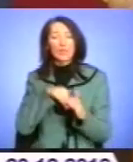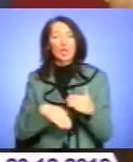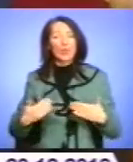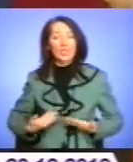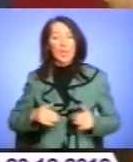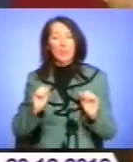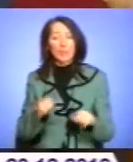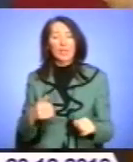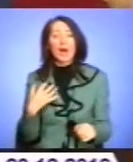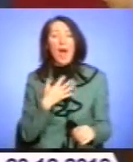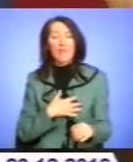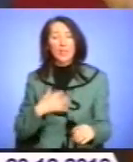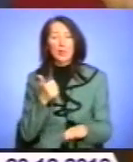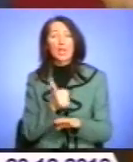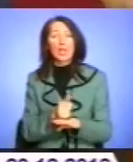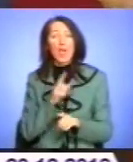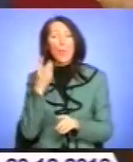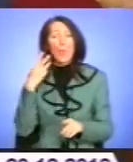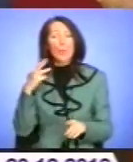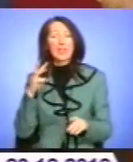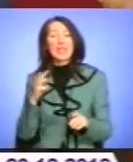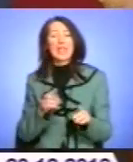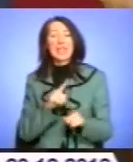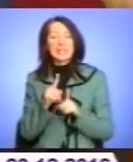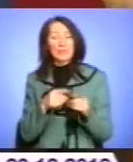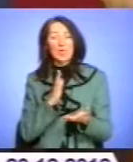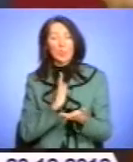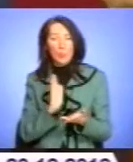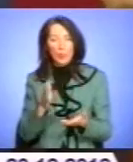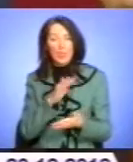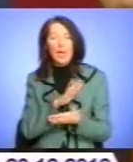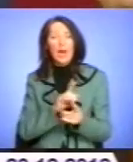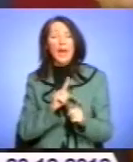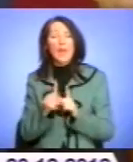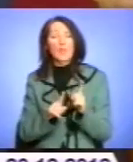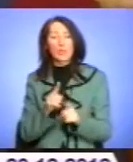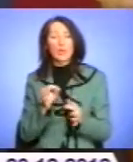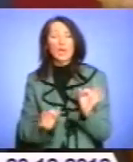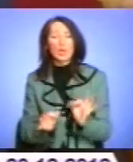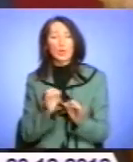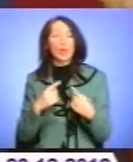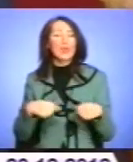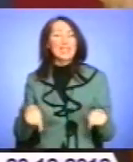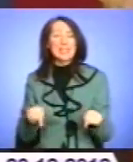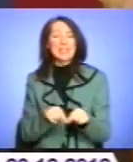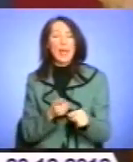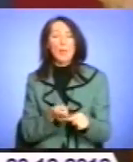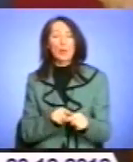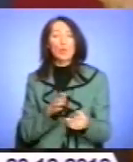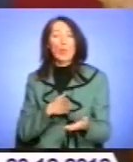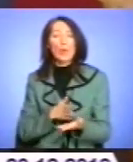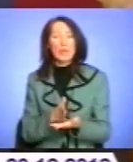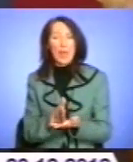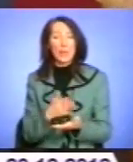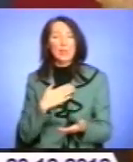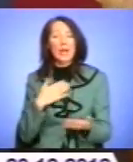пріоритетом модернізаційних змін і надалі буде реформування судової системи. У цьому напрямі